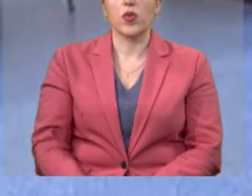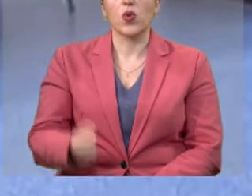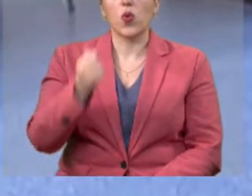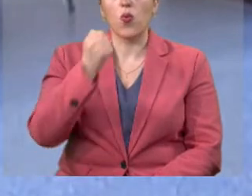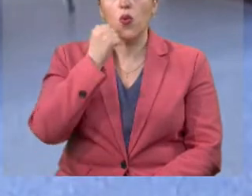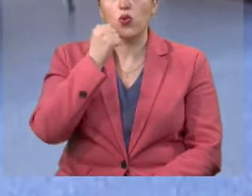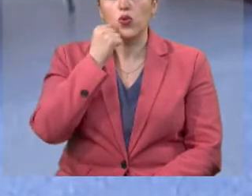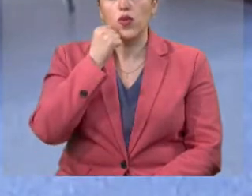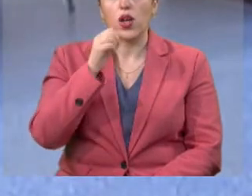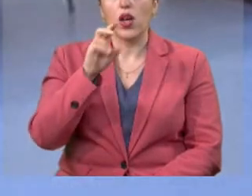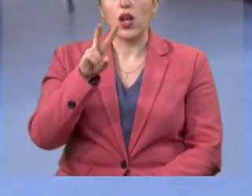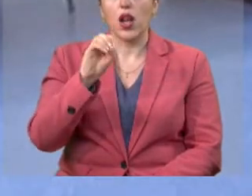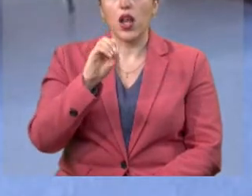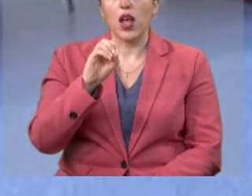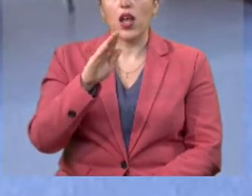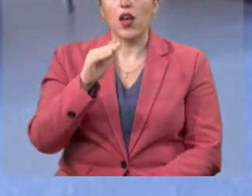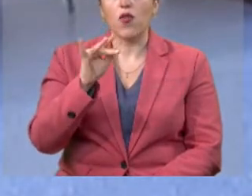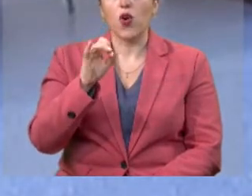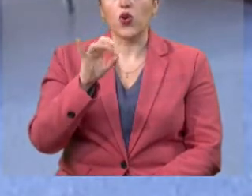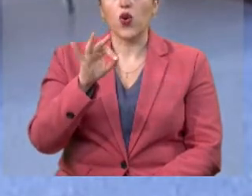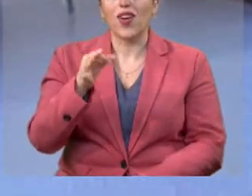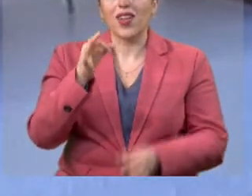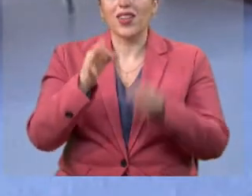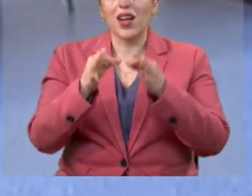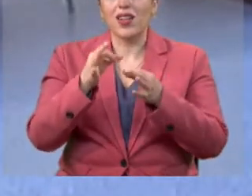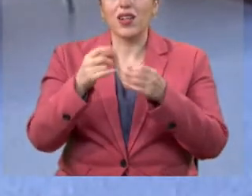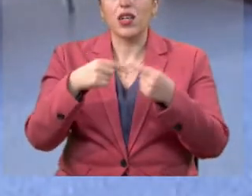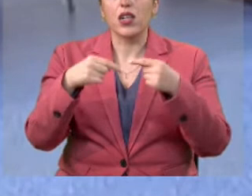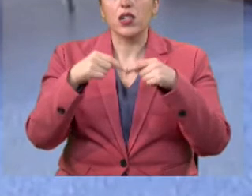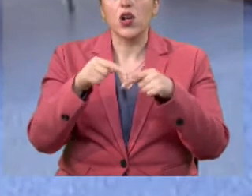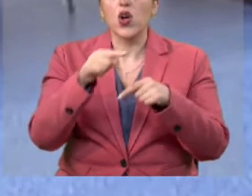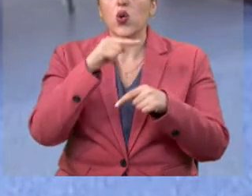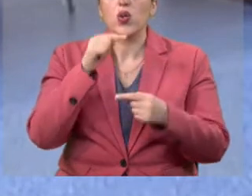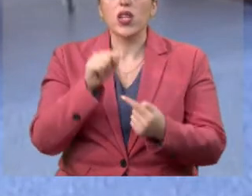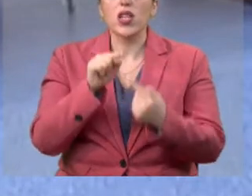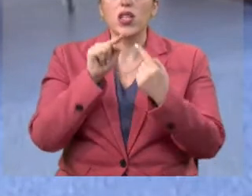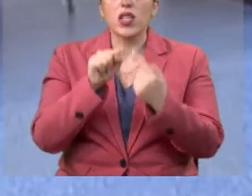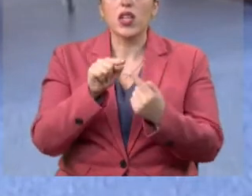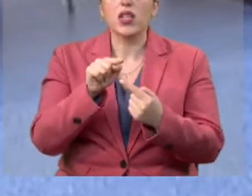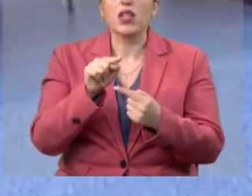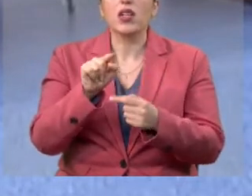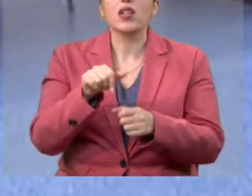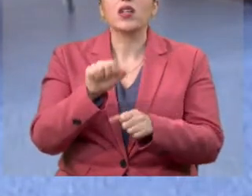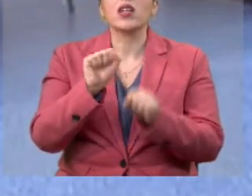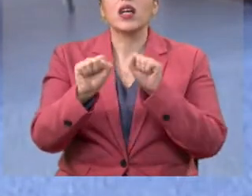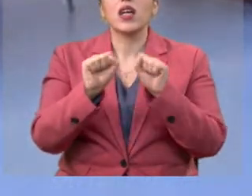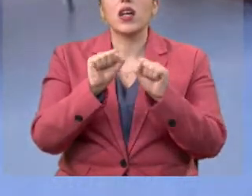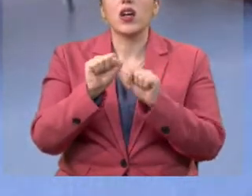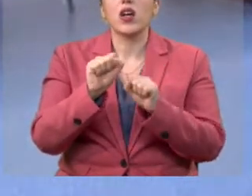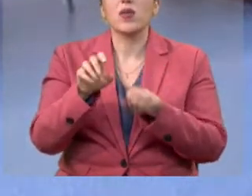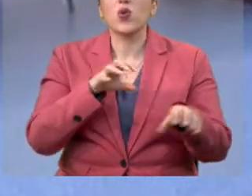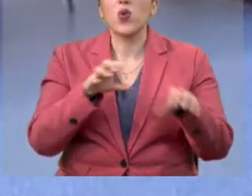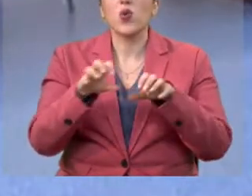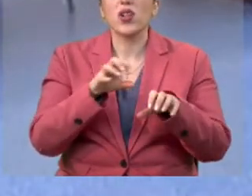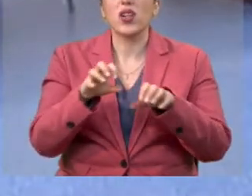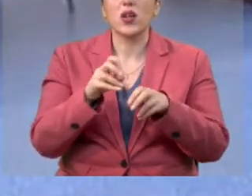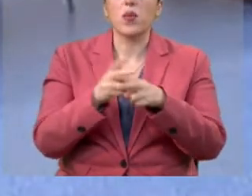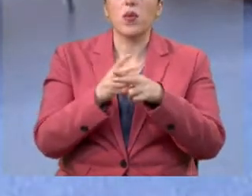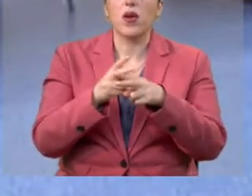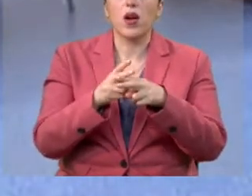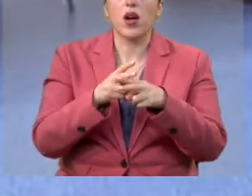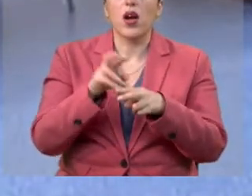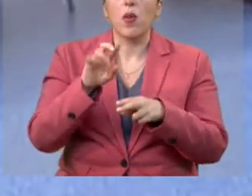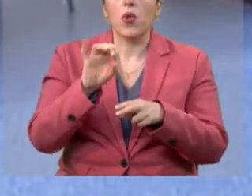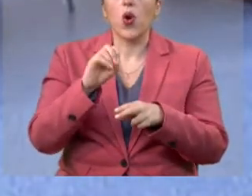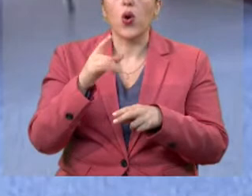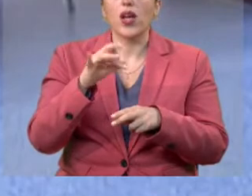Մոսկվայի Լև Ֆորտովոյի շրջանային դատարանը արտագնա նիստում Ռուսաստանի ինդիմության լիդեր կոռուպցիայի դեմ պայքարի հիմնադրամի հիմնադիր